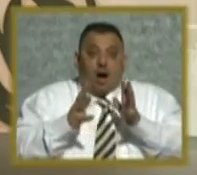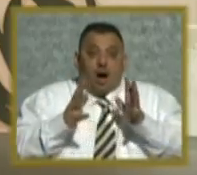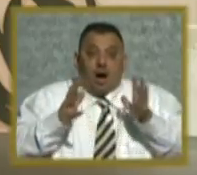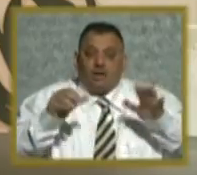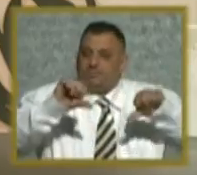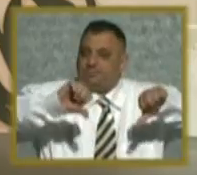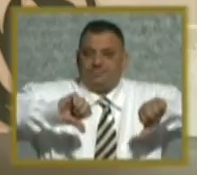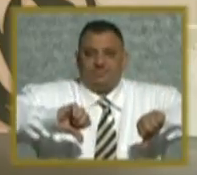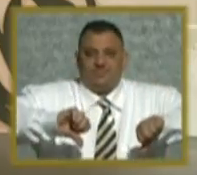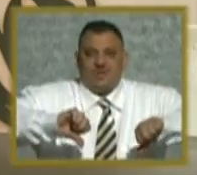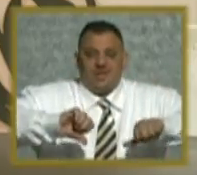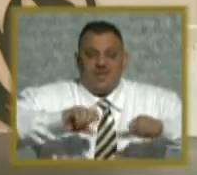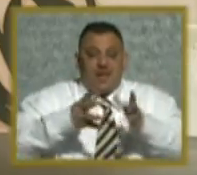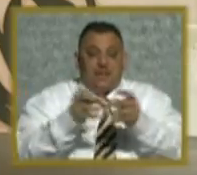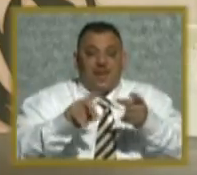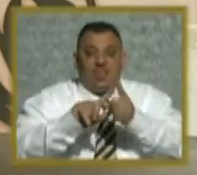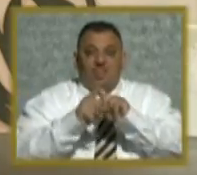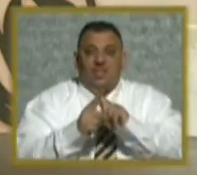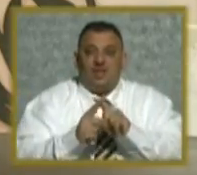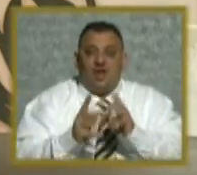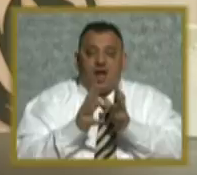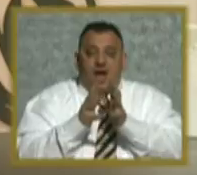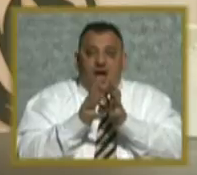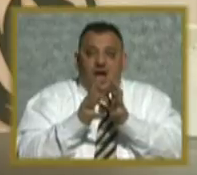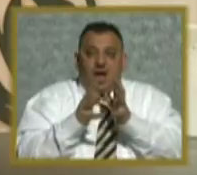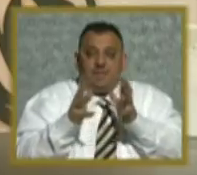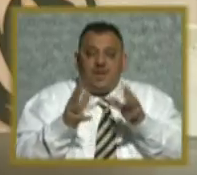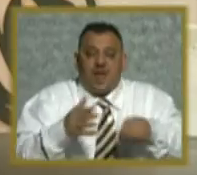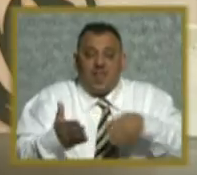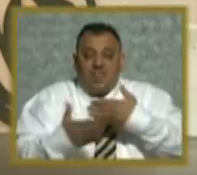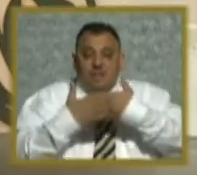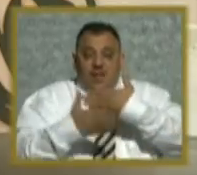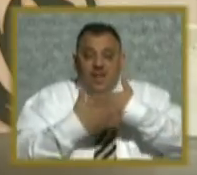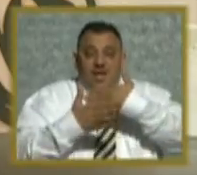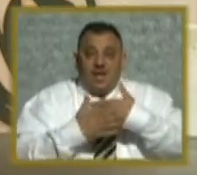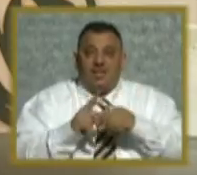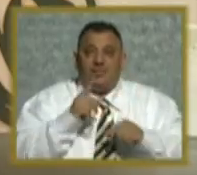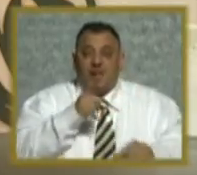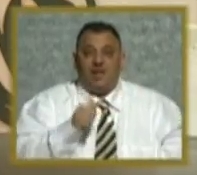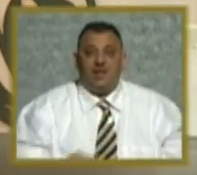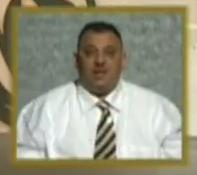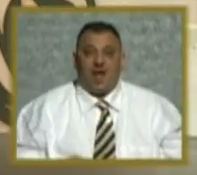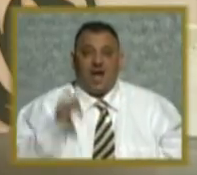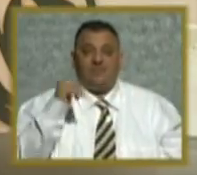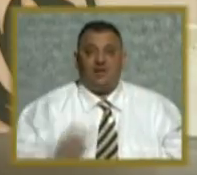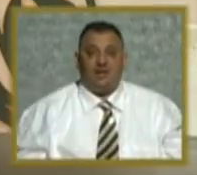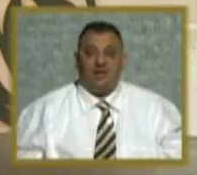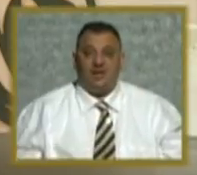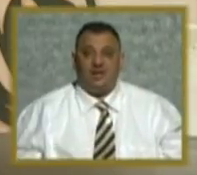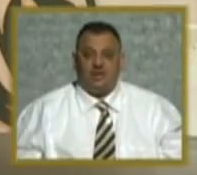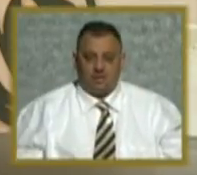غلط، ليتغير المعنى، لأن أكبر معناها الطبل، أكبر معناه في لغة العرب الطبل، لا